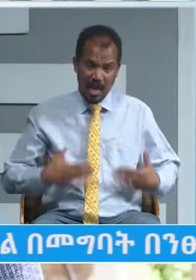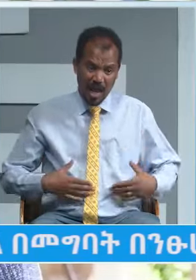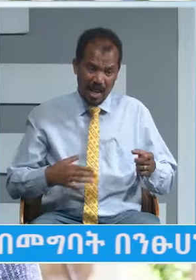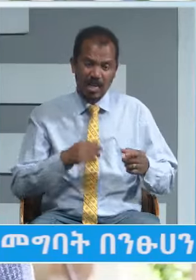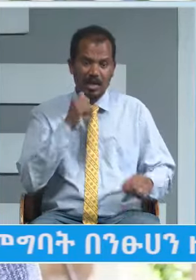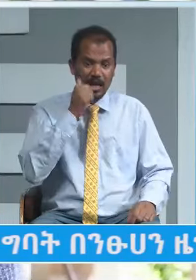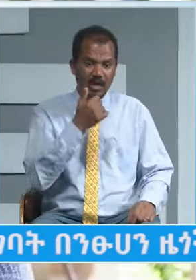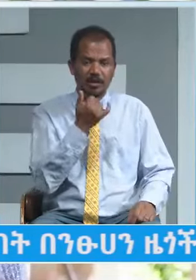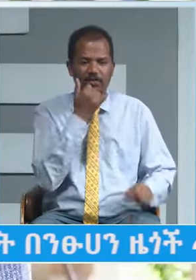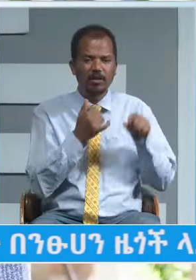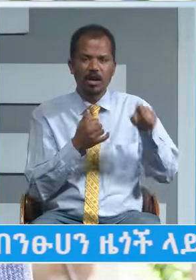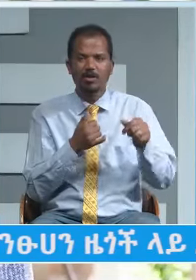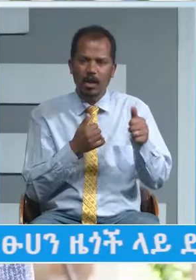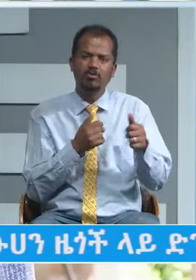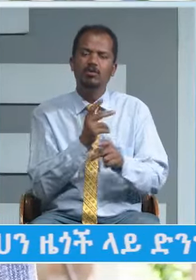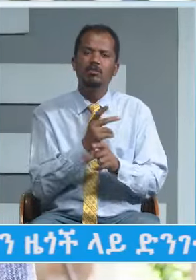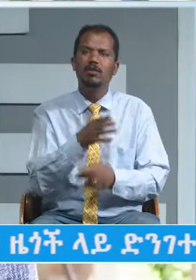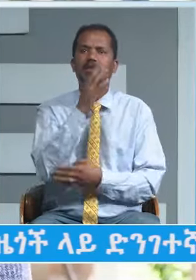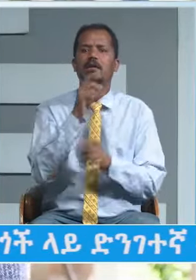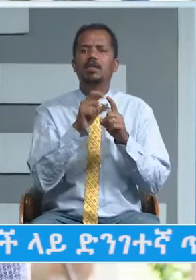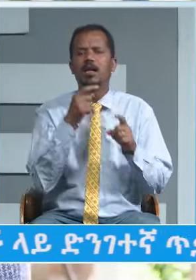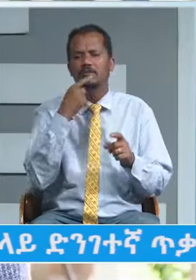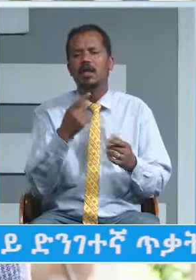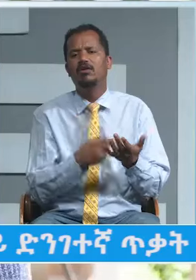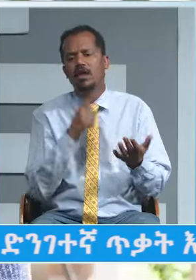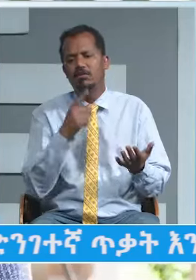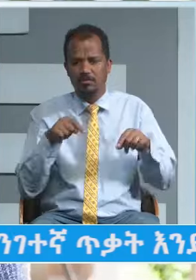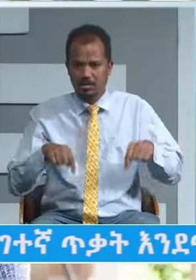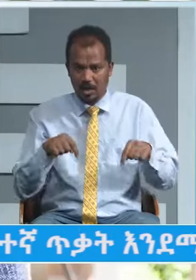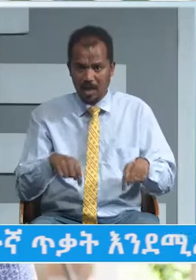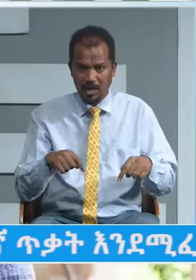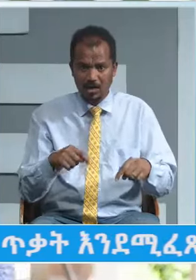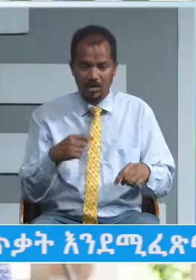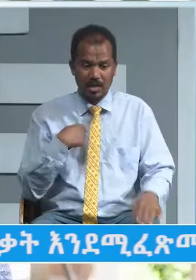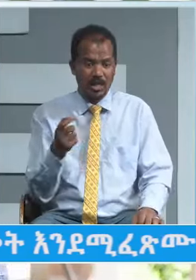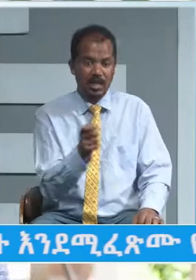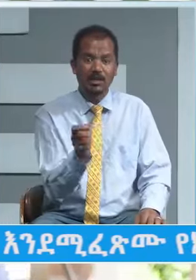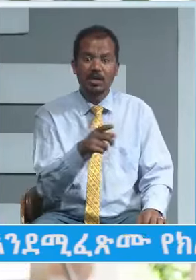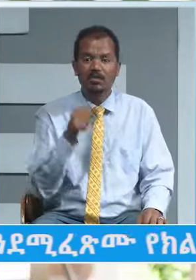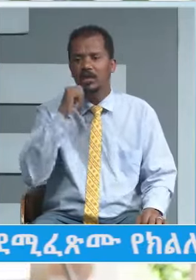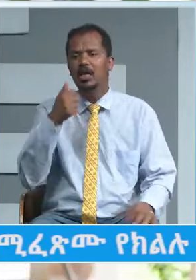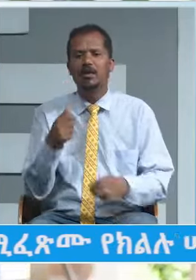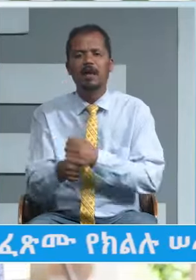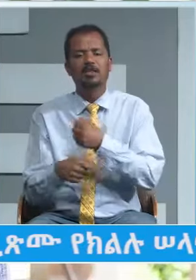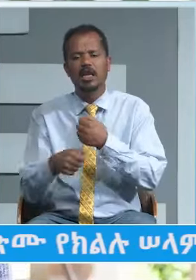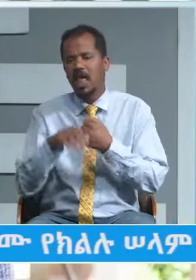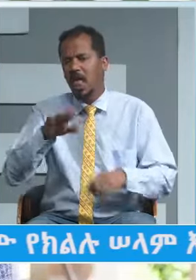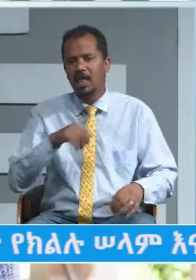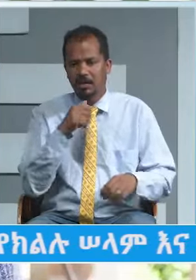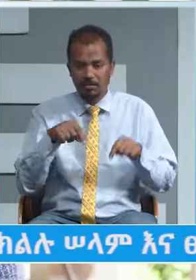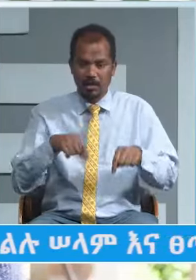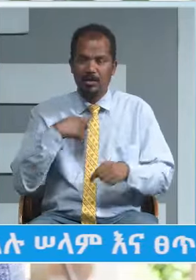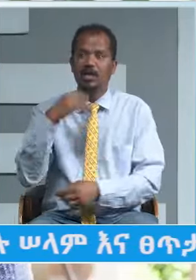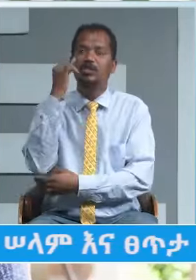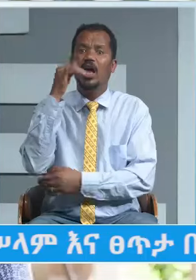አካልና አመራር ነገ ደግሞ ጥፋት ይጠብቋል። እግዚአብሔር ቃል የሚነግረን ይሄንን ነው። ዛሬ የዘራሁትን ነገ ማጨደ አይቀሬ ነው።